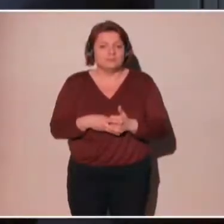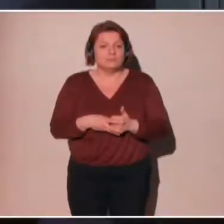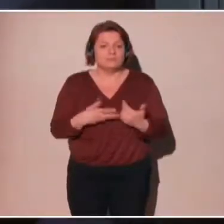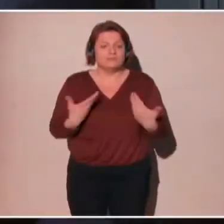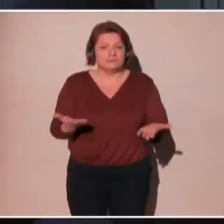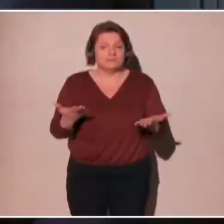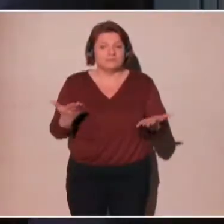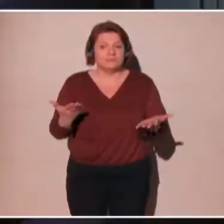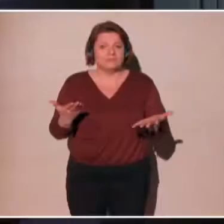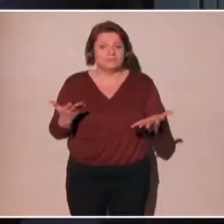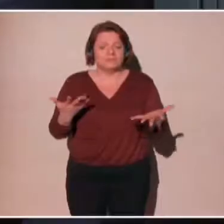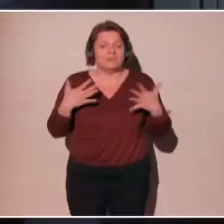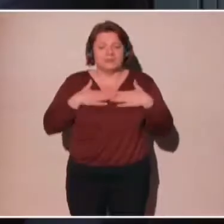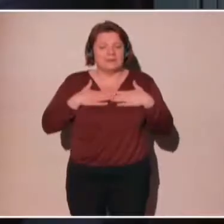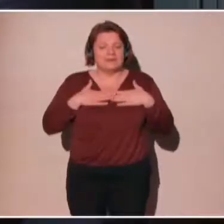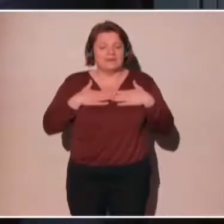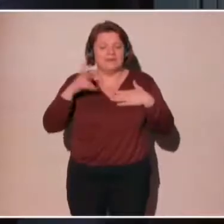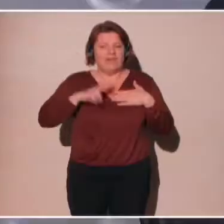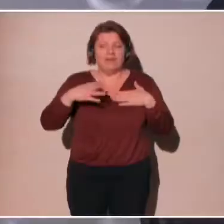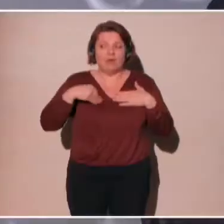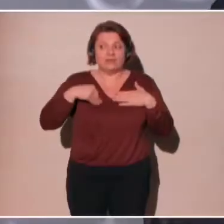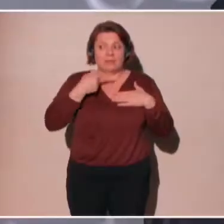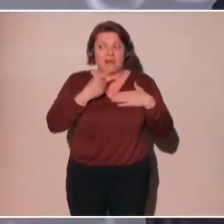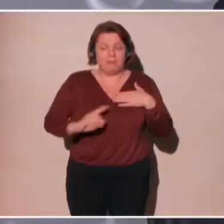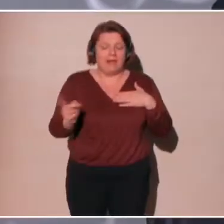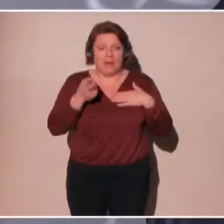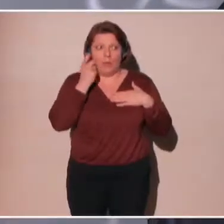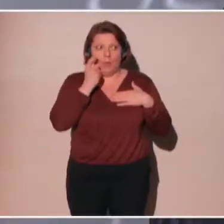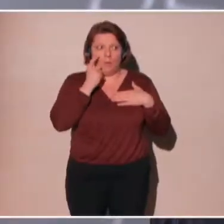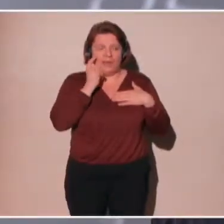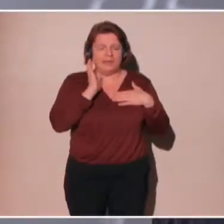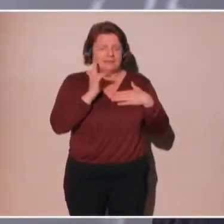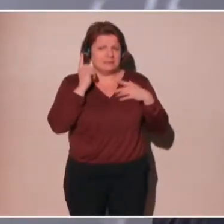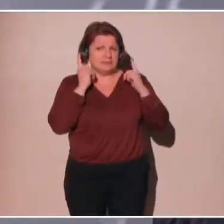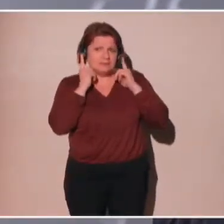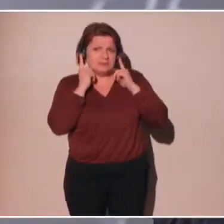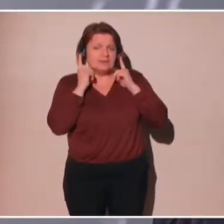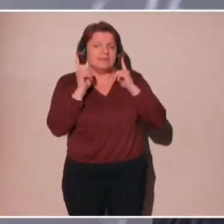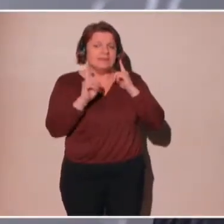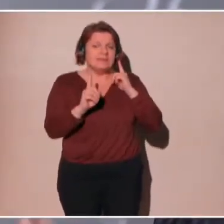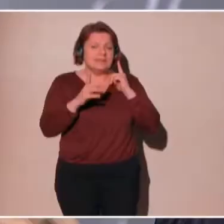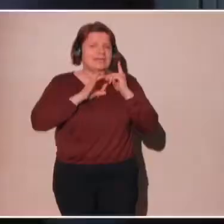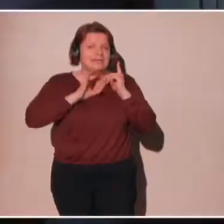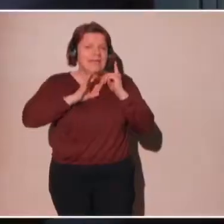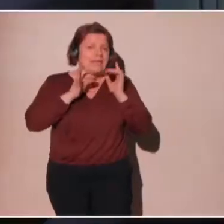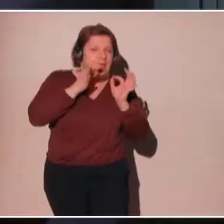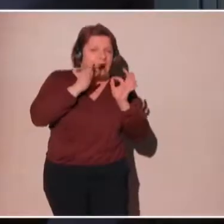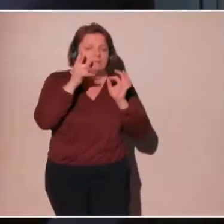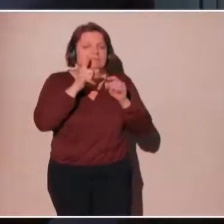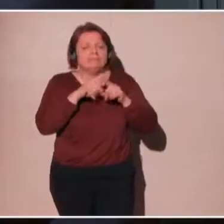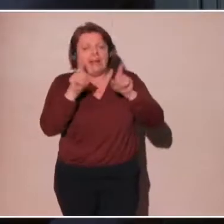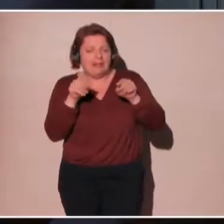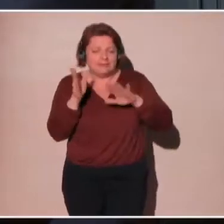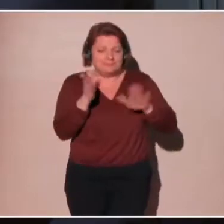Alors, je ne parle pas français, vous l'aurez remarqué, mais je suis en train d'essayer. Bon, c'était juste une petite